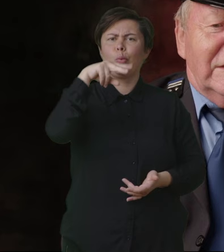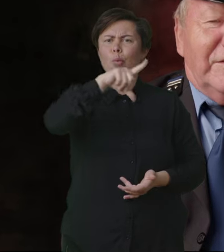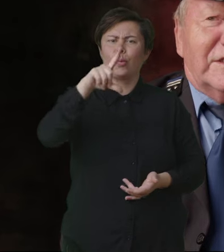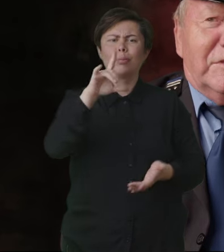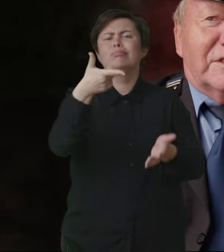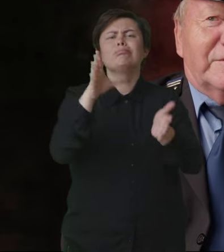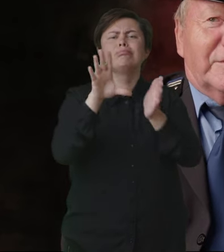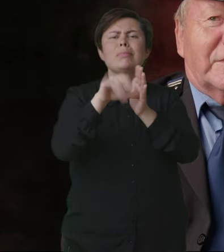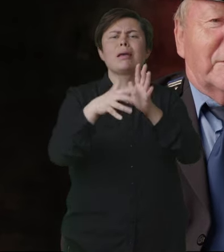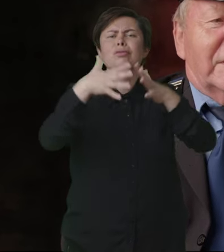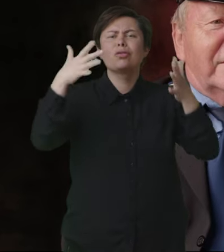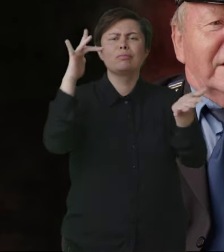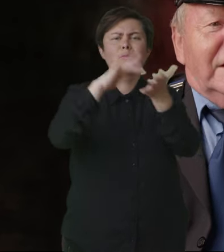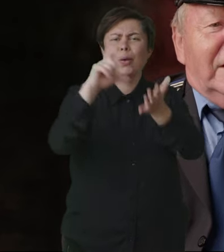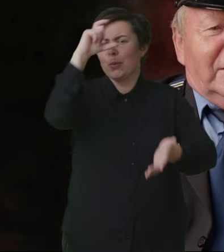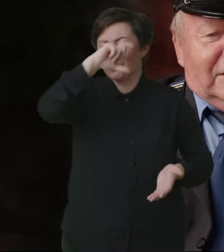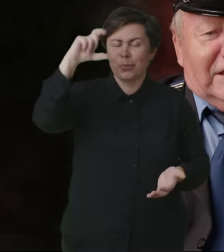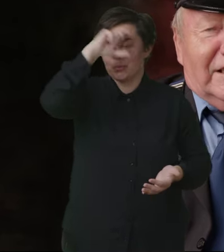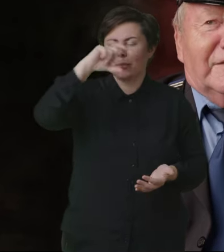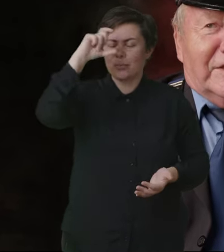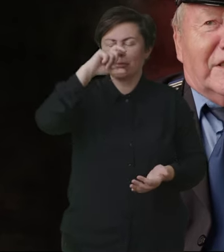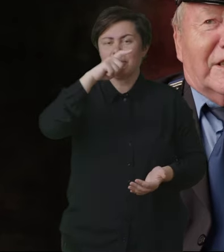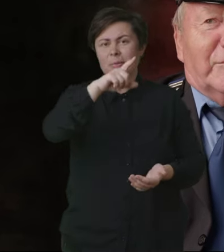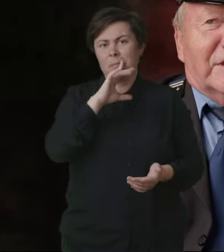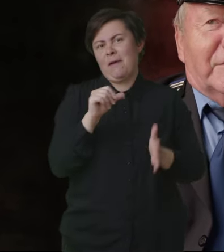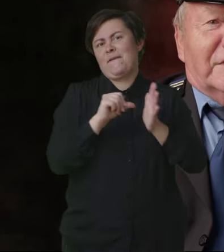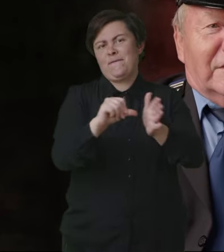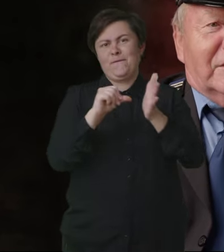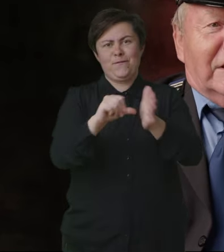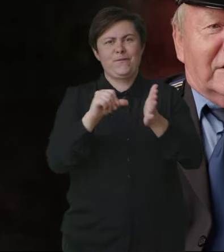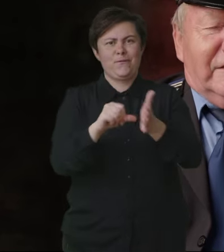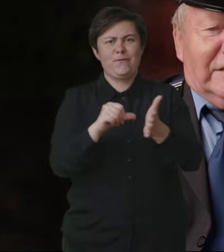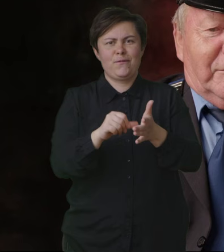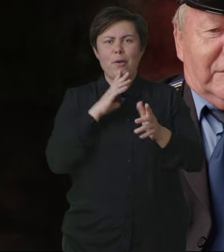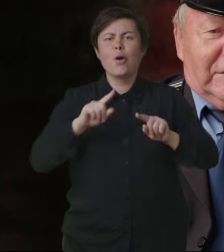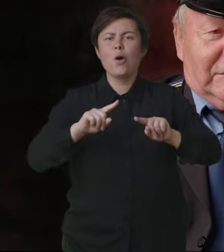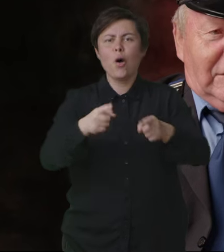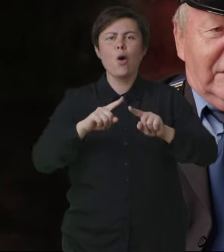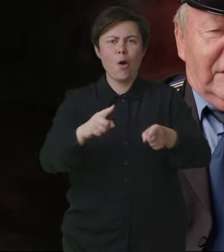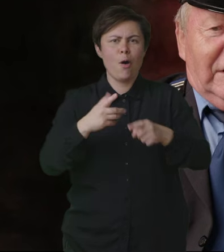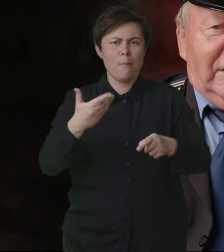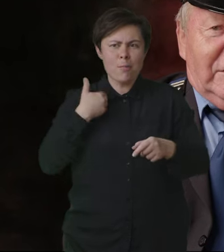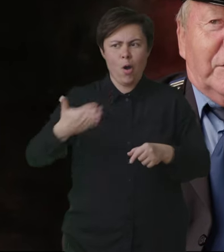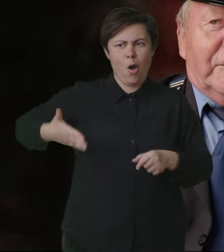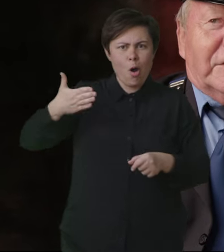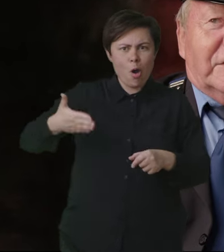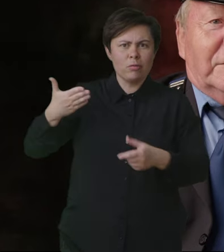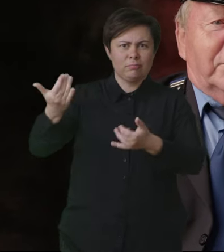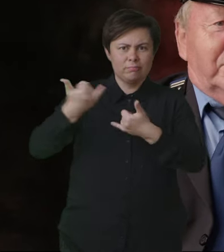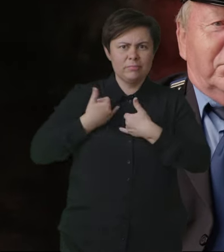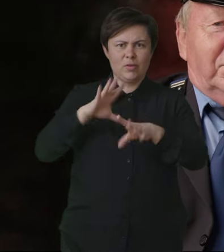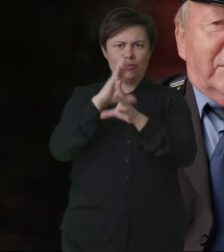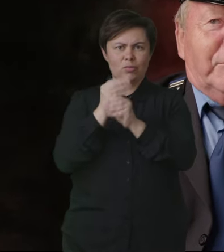miasto, największe miasto w Turcji, prawda? No to taka wycieczka, można powiedzieć. To organizowała nam to kolej. No i to było